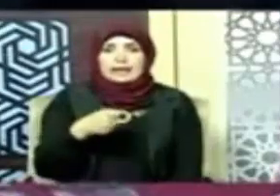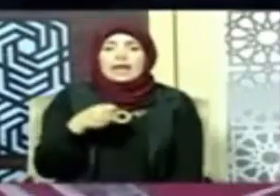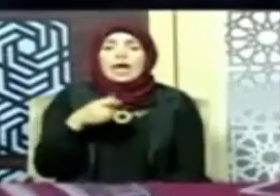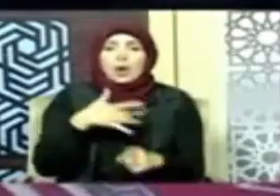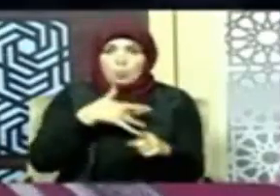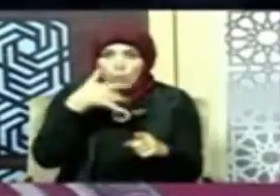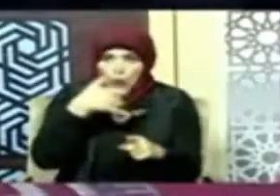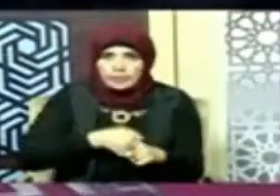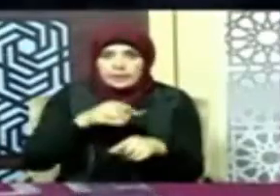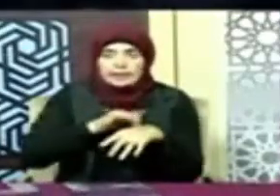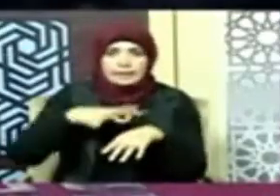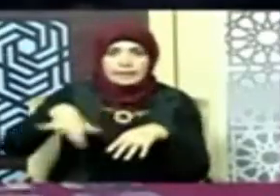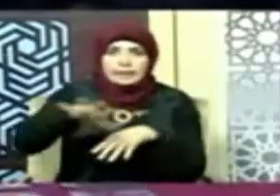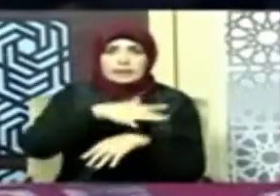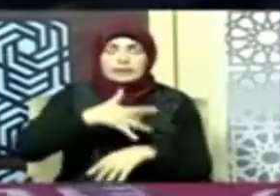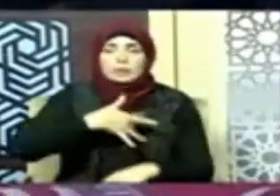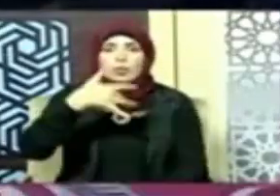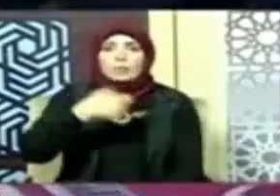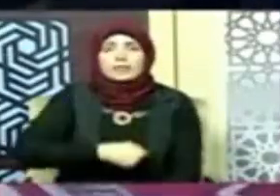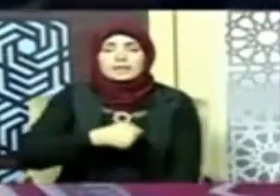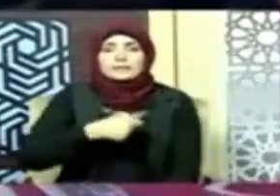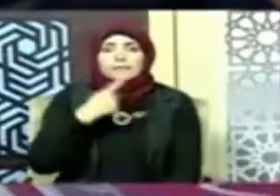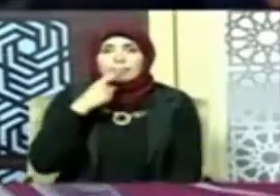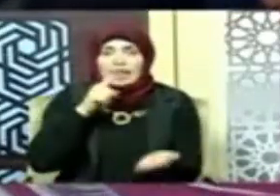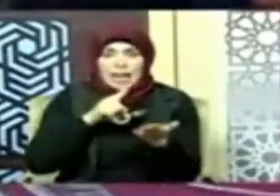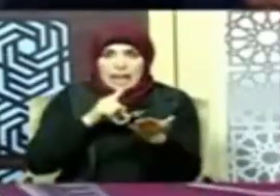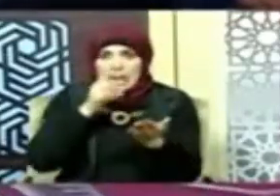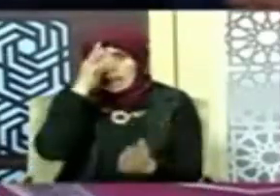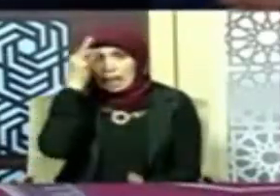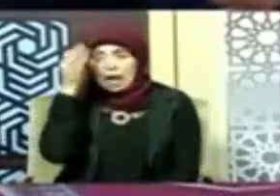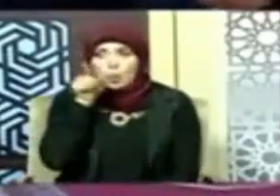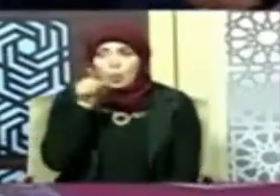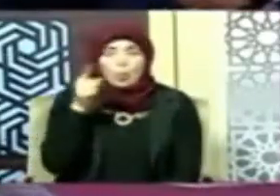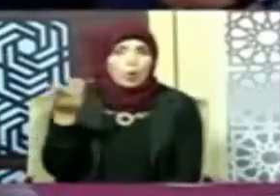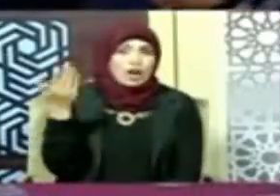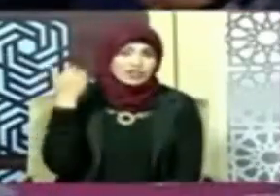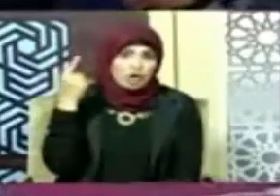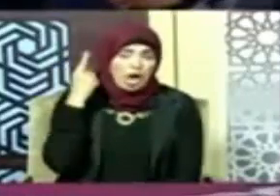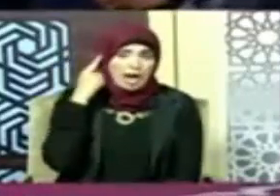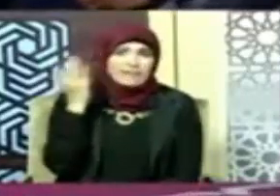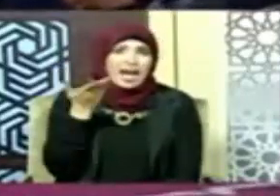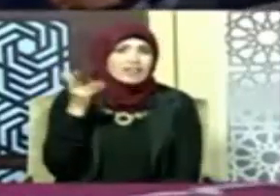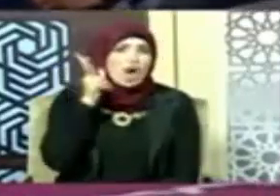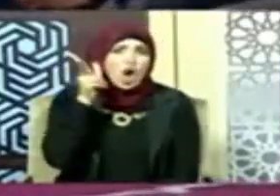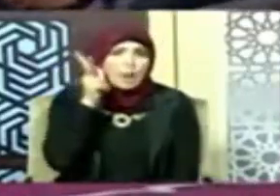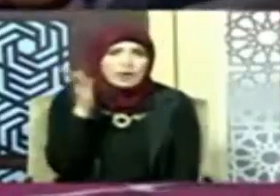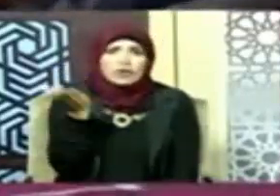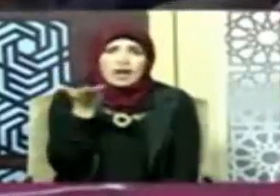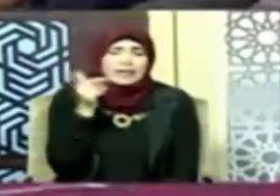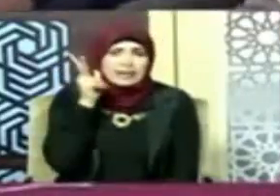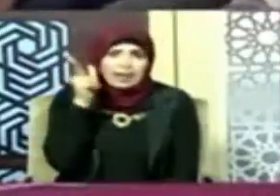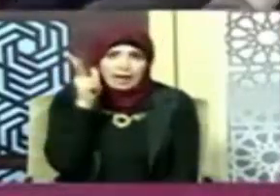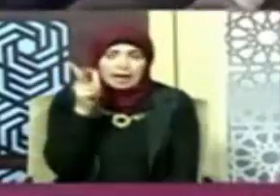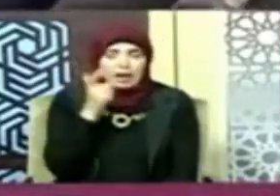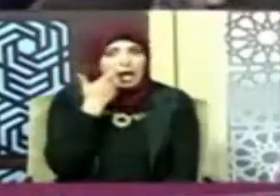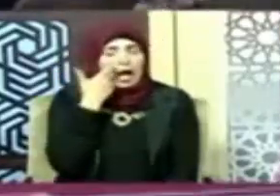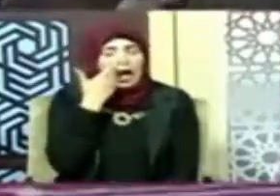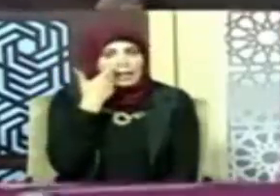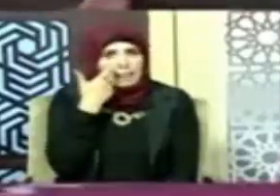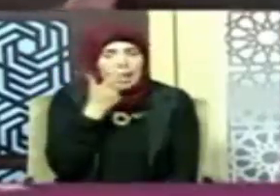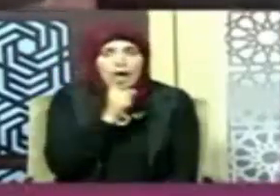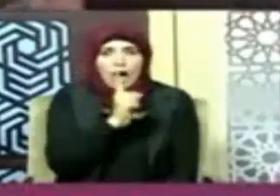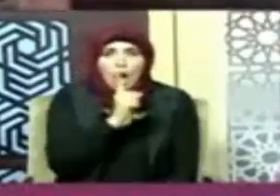أيها الذين آمنوا إن جاءكم فاسق بنبأ